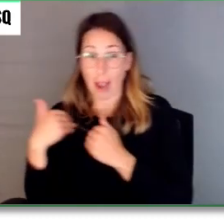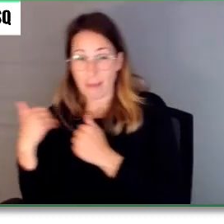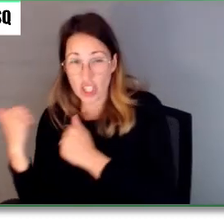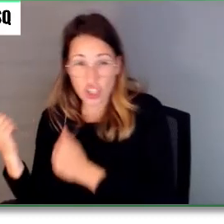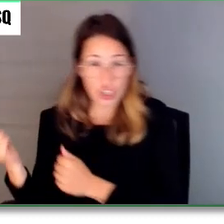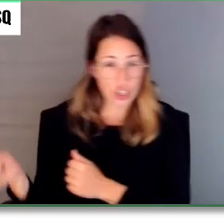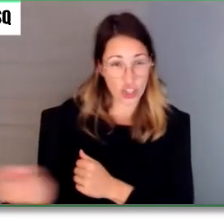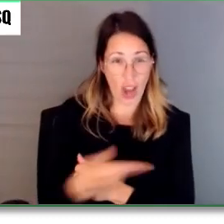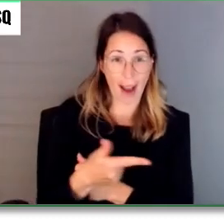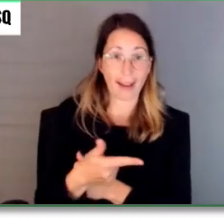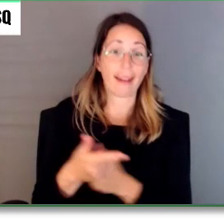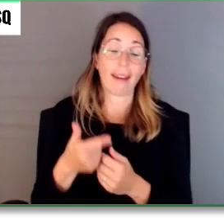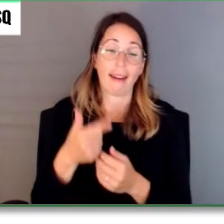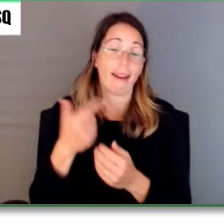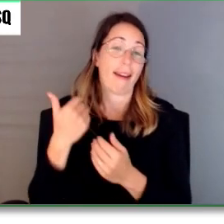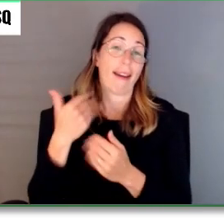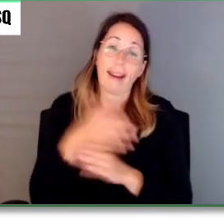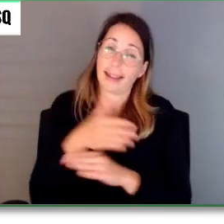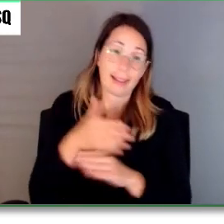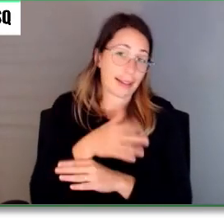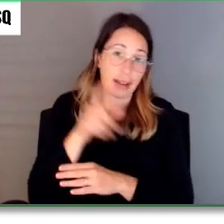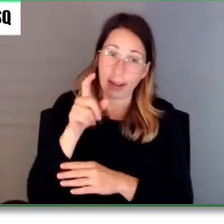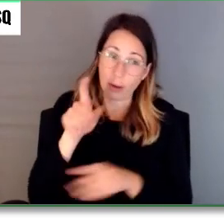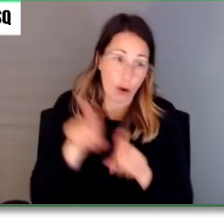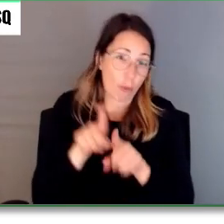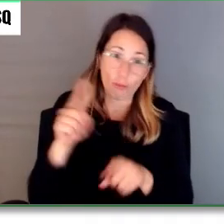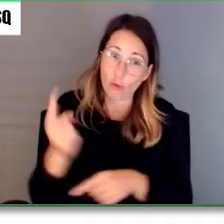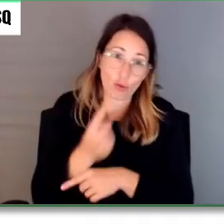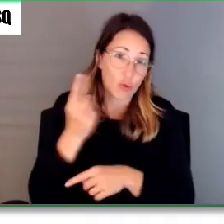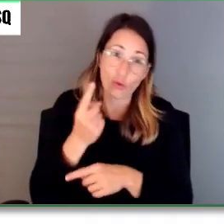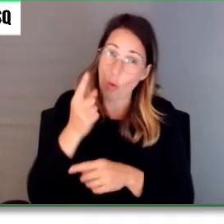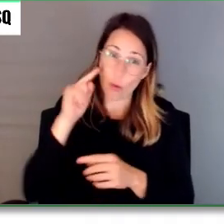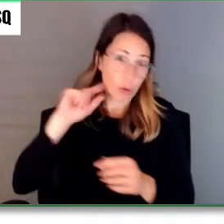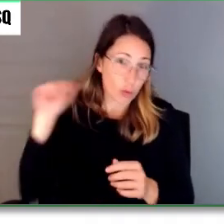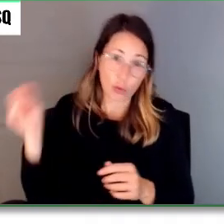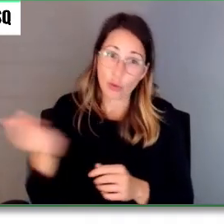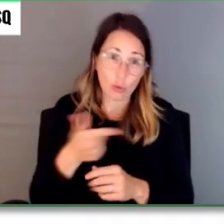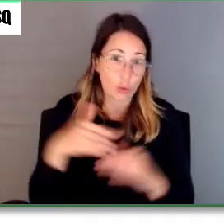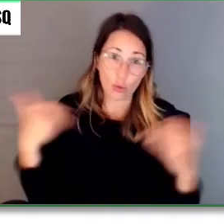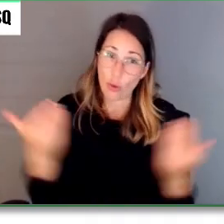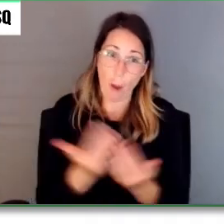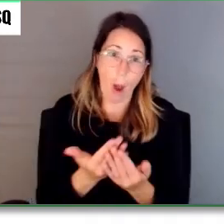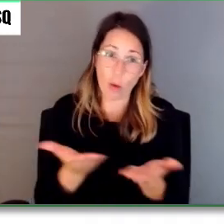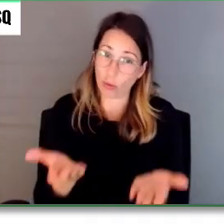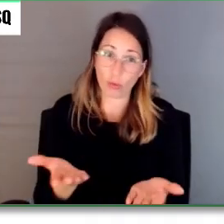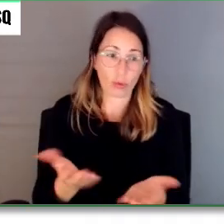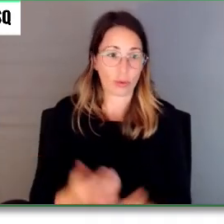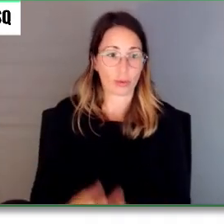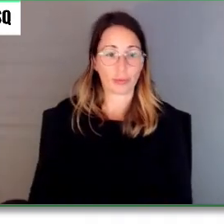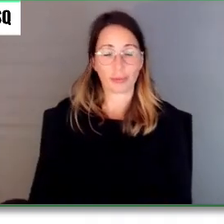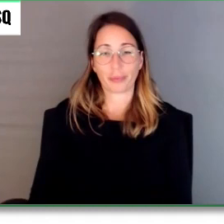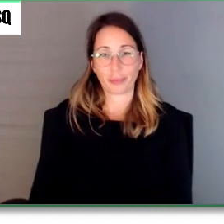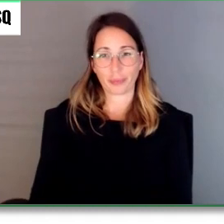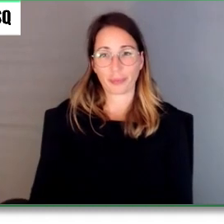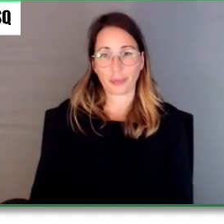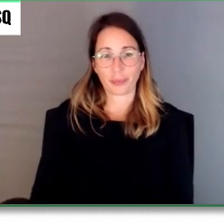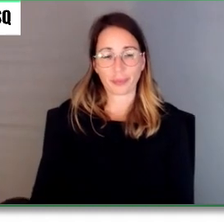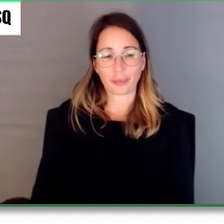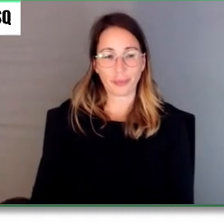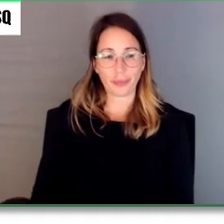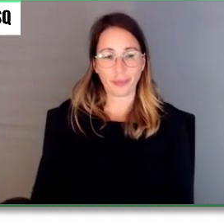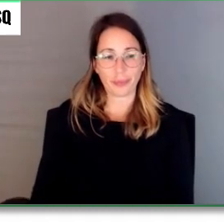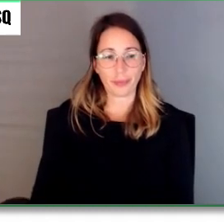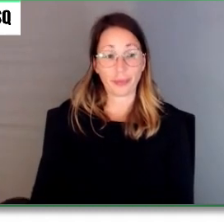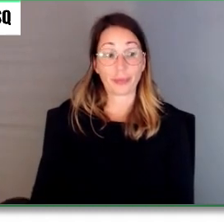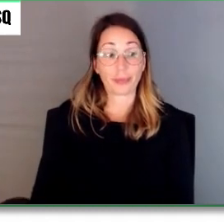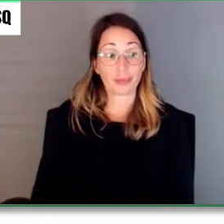travaillée comme toujours et pour tous. Merci. Diapo suivante. On voulait offrir quelques étapes pour